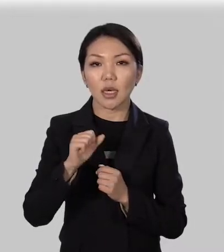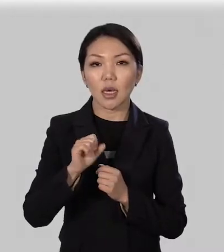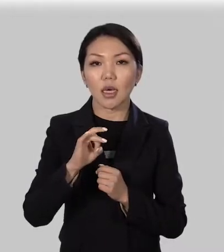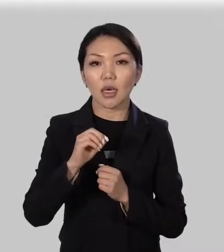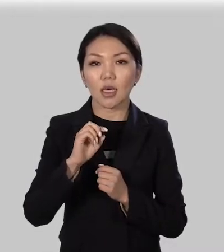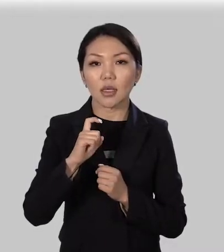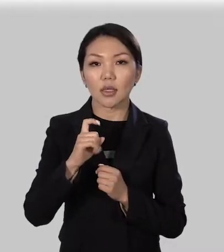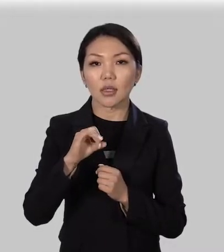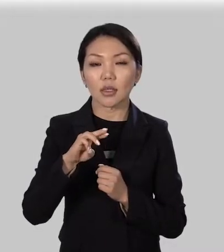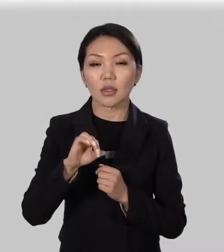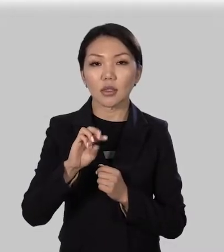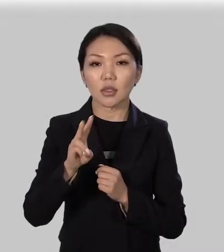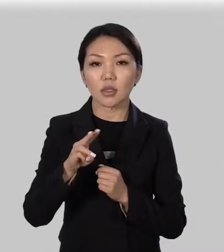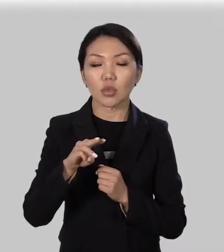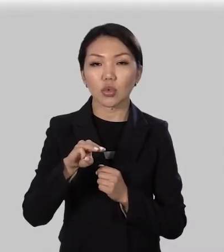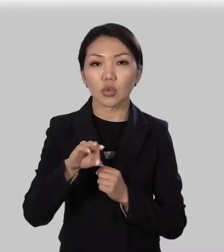архитектор.